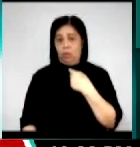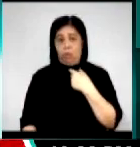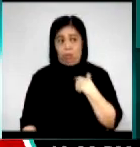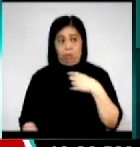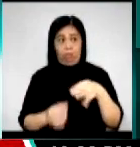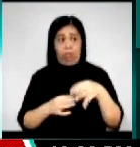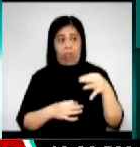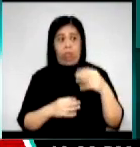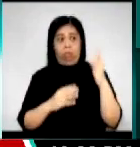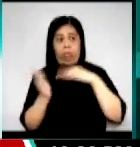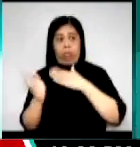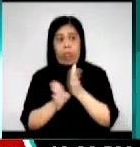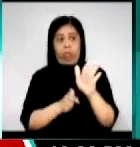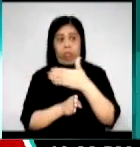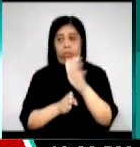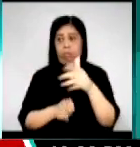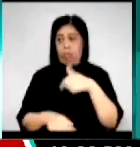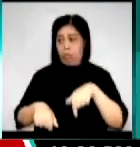ito.